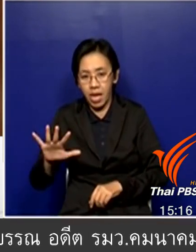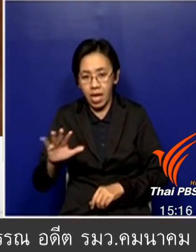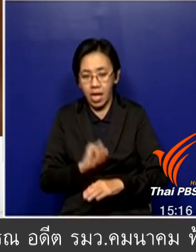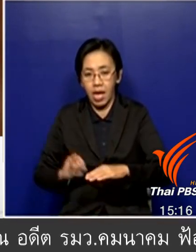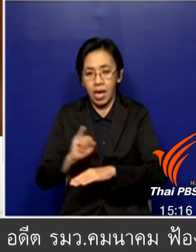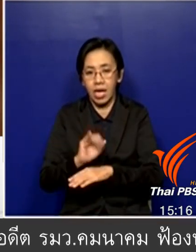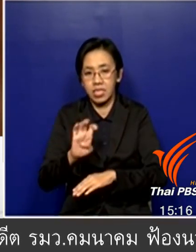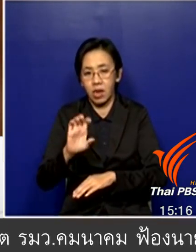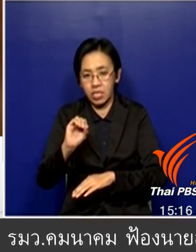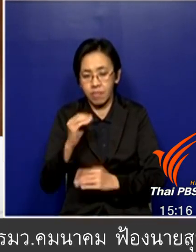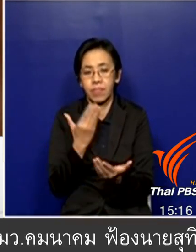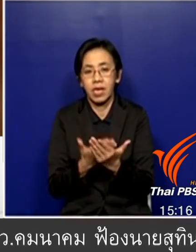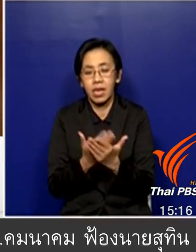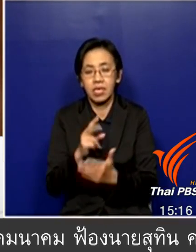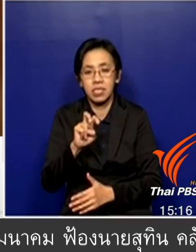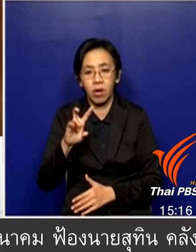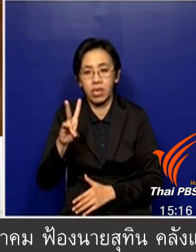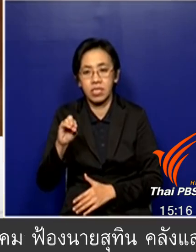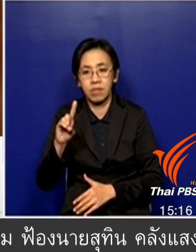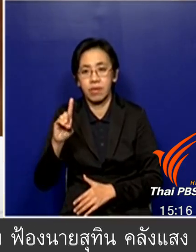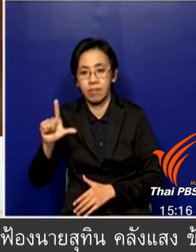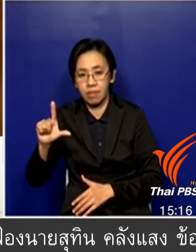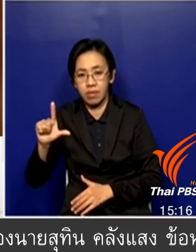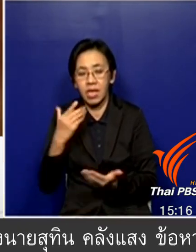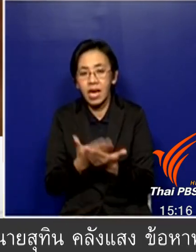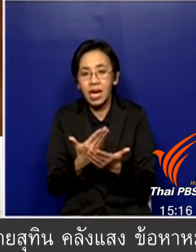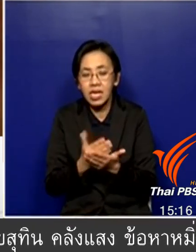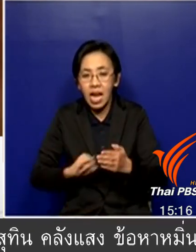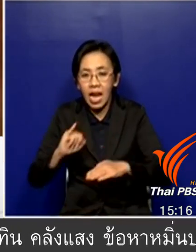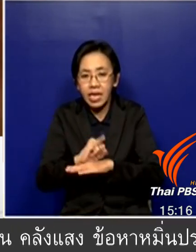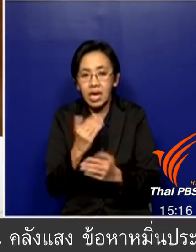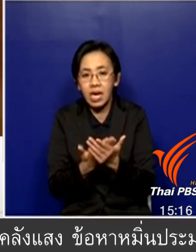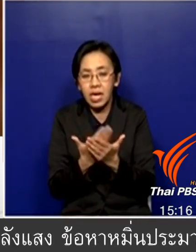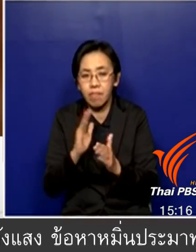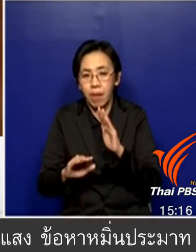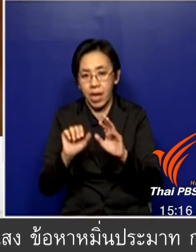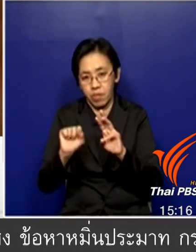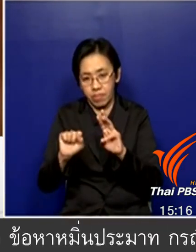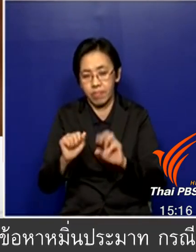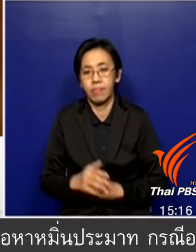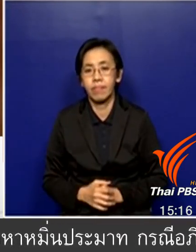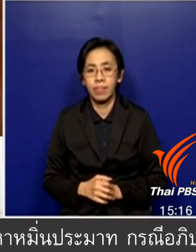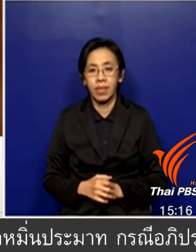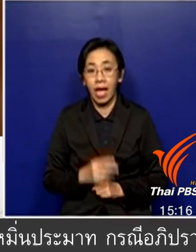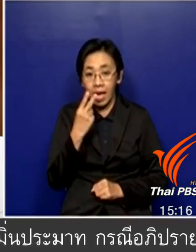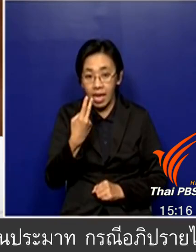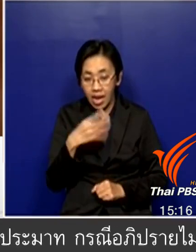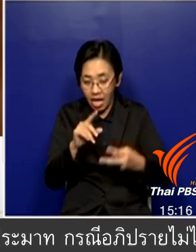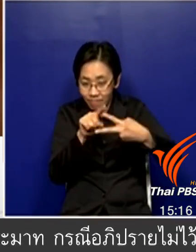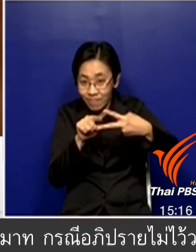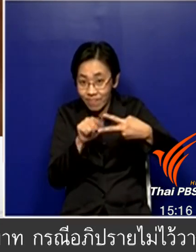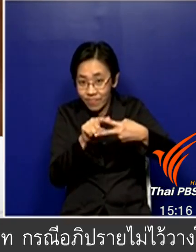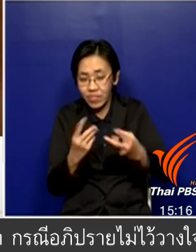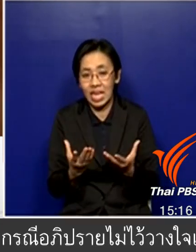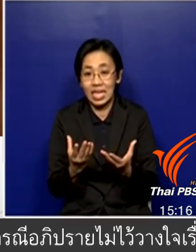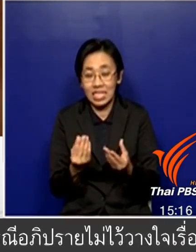ไร้ 271 ลานบาทราคาเฉลี่ยครับอยู่ที่ไร้ละ 6 แนบาทท่ประทานเหไครัว่าราค